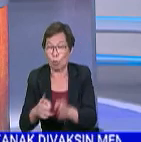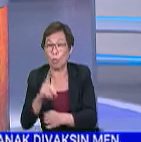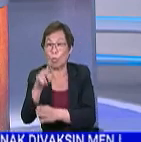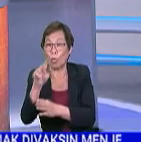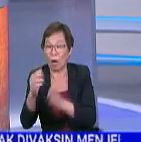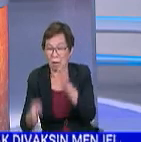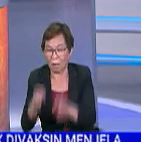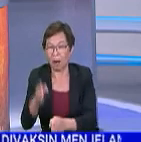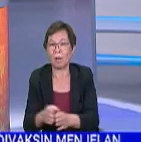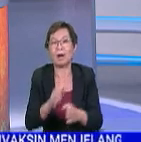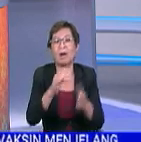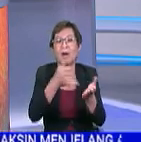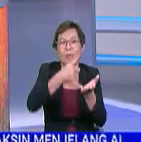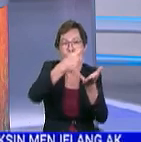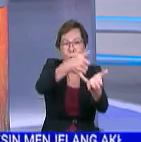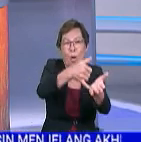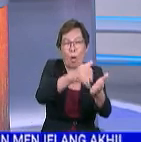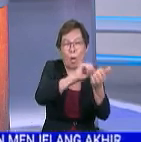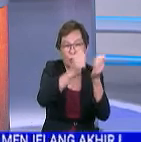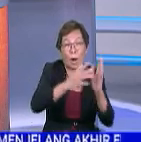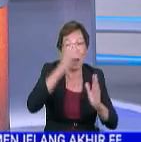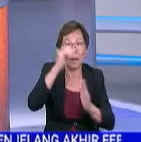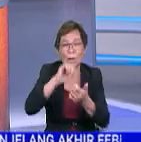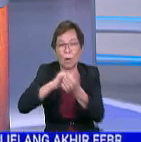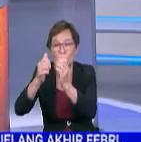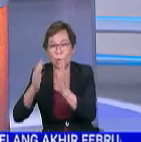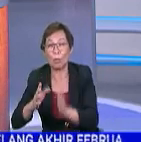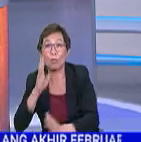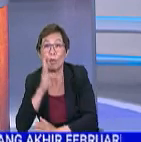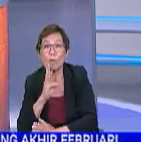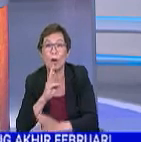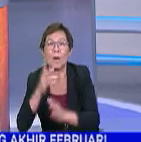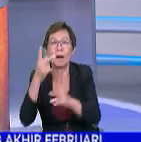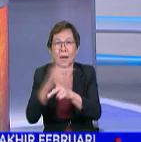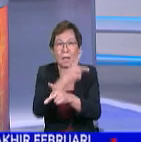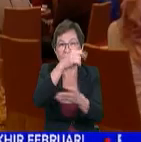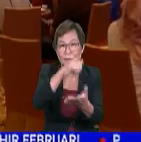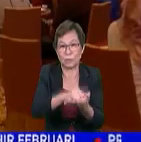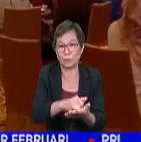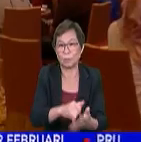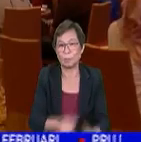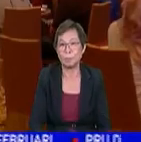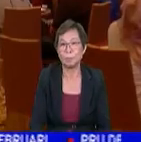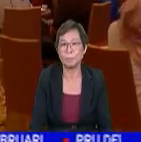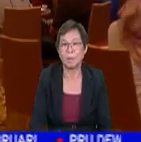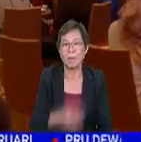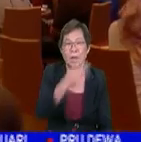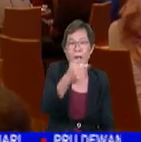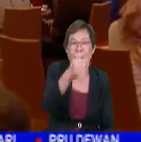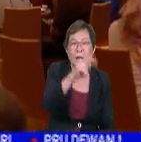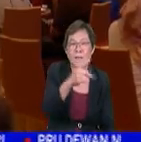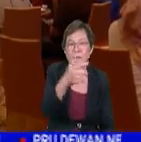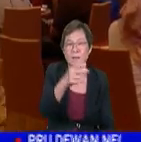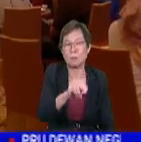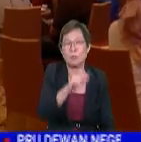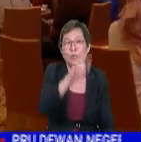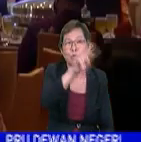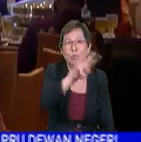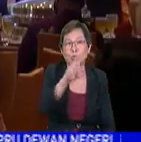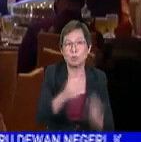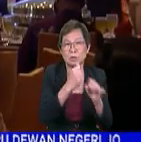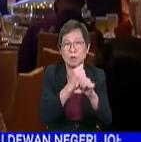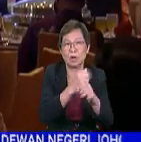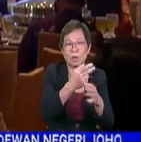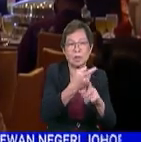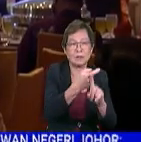dinobatkan sebagai olahragawan dan olahragawati bagi edisi tersebut Hai pandanwangi 22 tahun dari industi